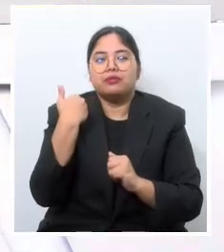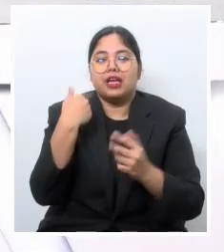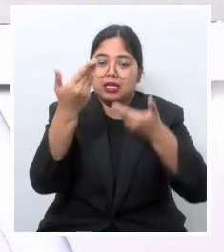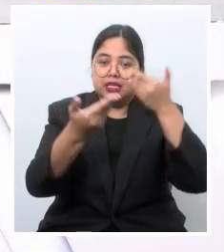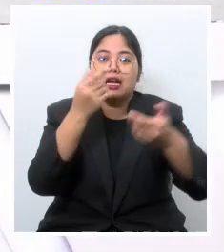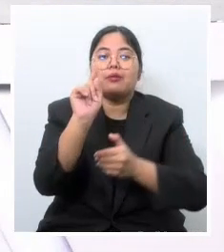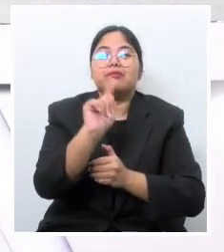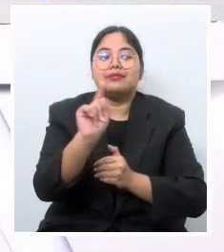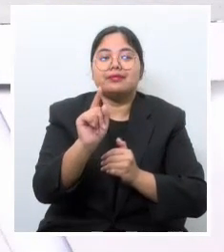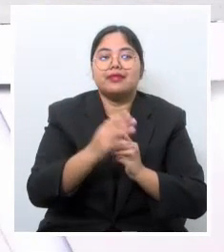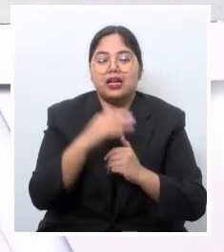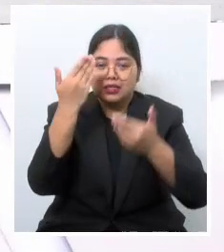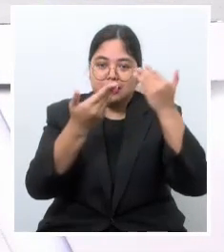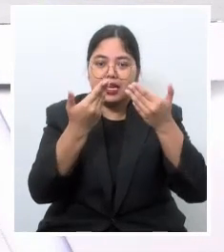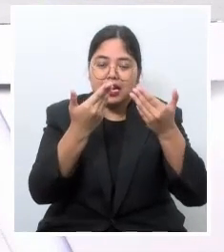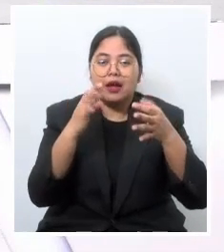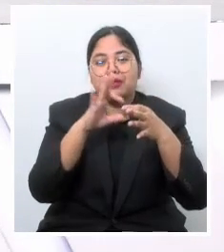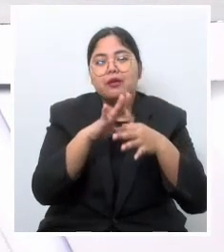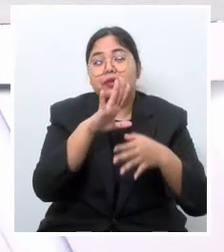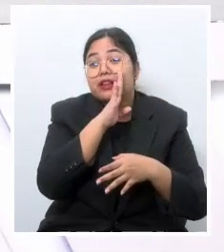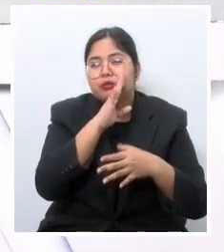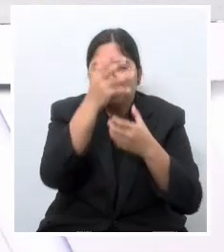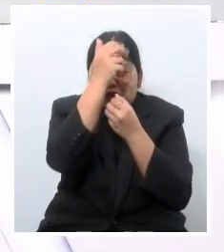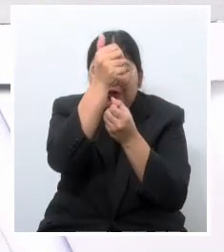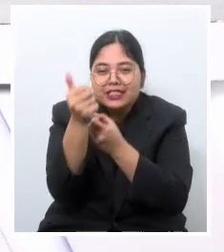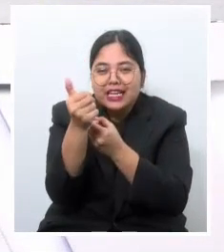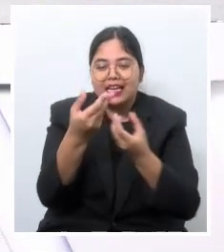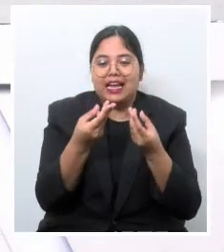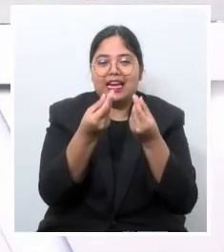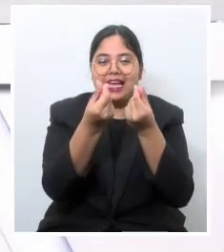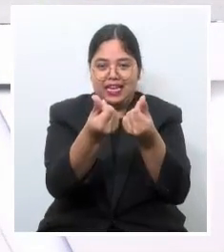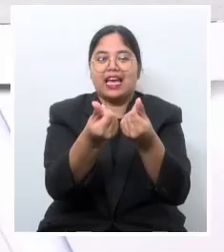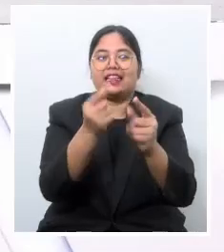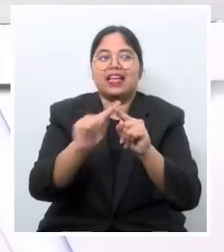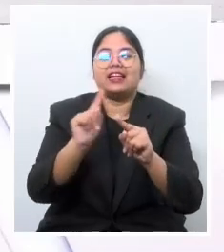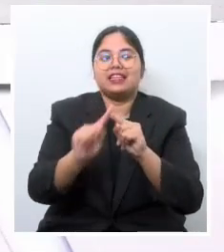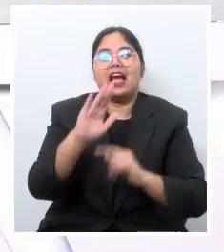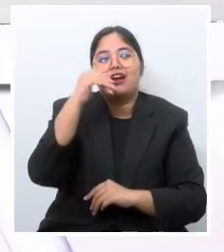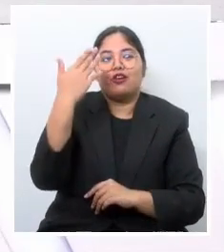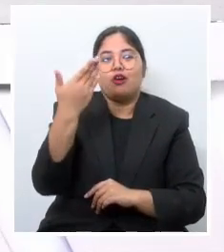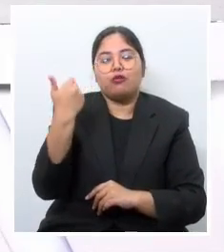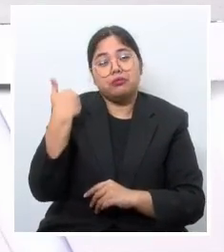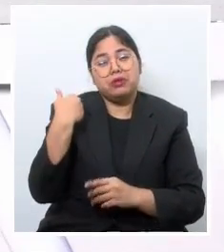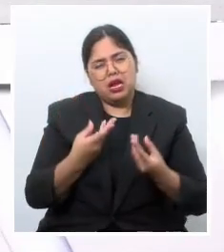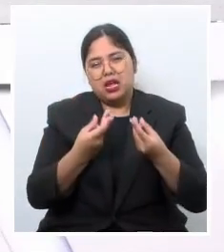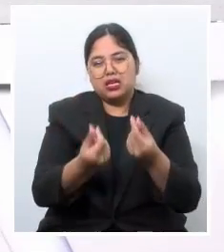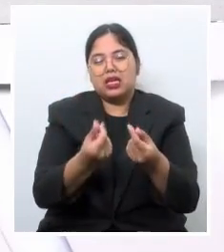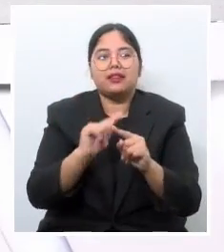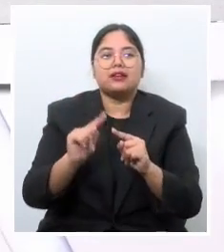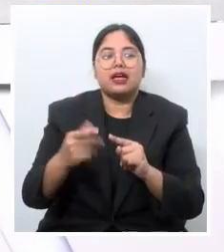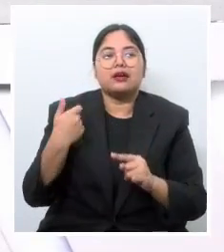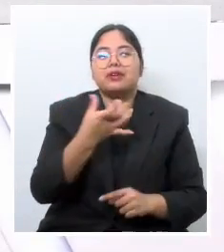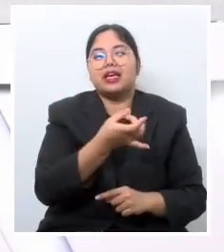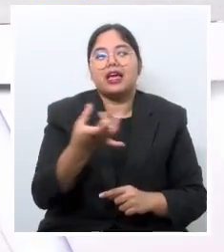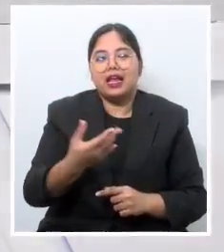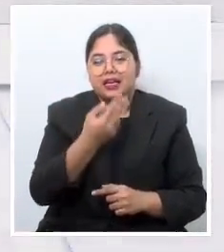คะที่บอกได้เลยว่าเป็นเรื่องวดีถ้าใครสนใจมาติดตามรายละเอียดกันก่อนนะคะว่าเขามีรายละเอียดอะไรที่น่าสนใจกันบ้างติด